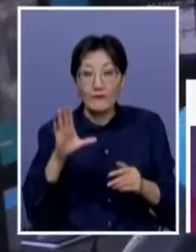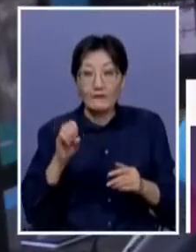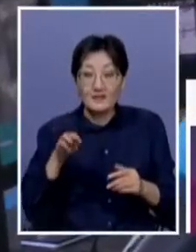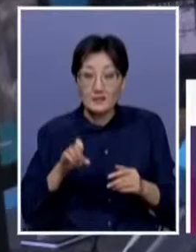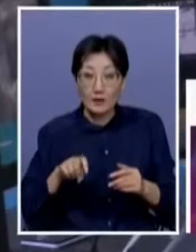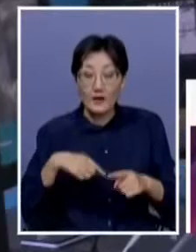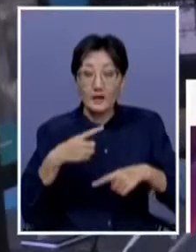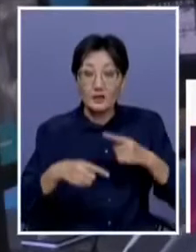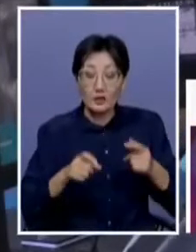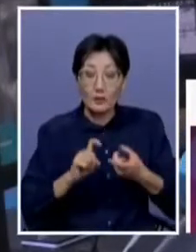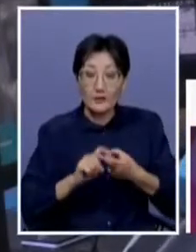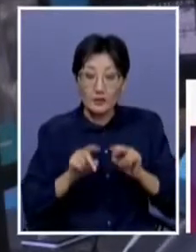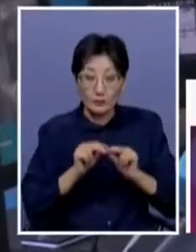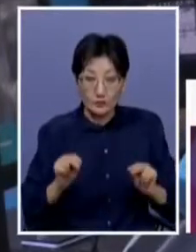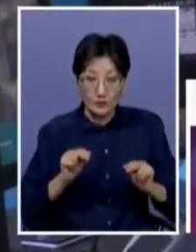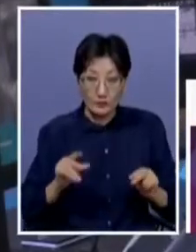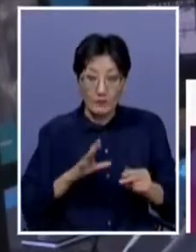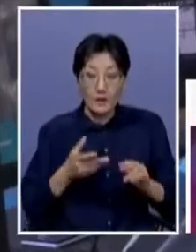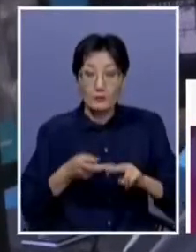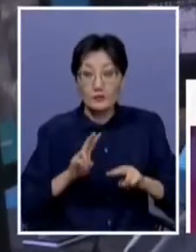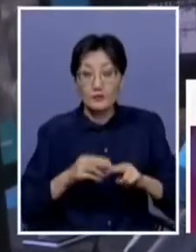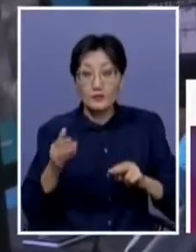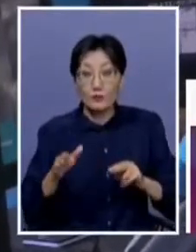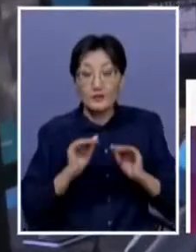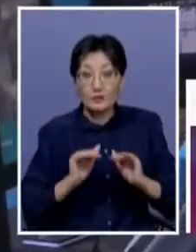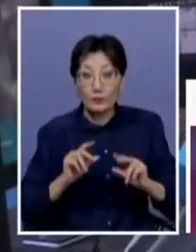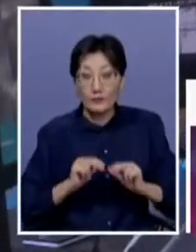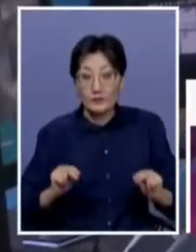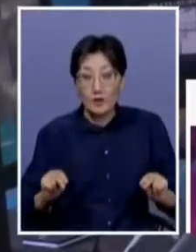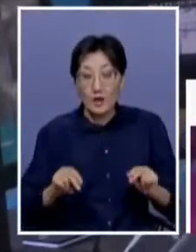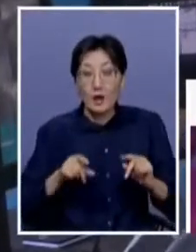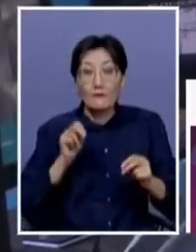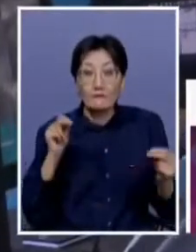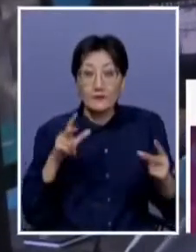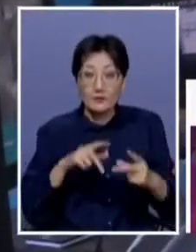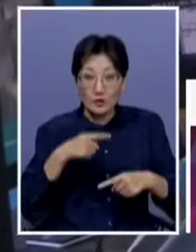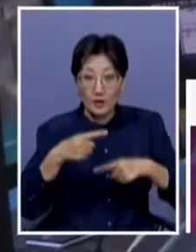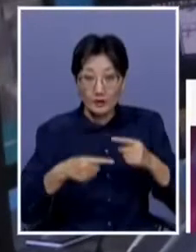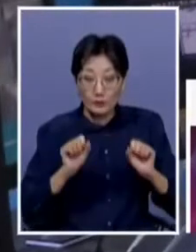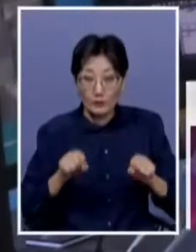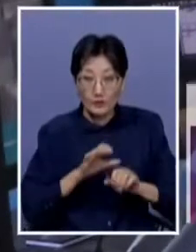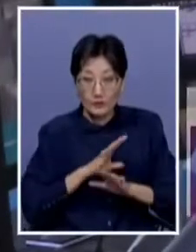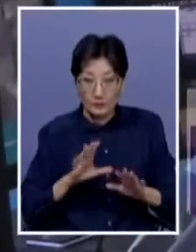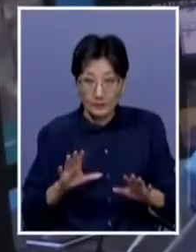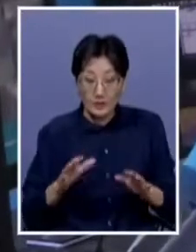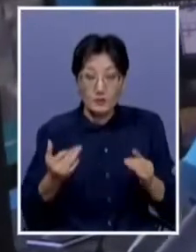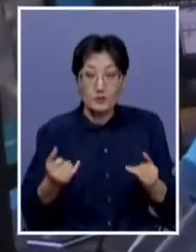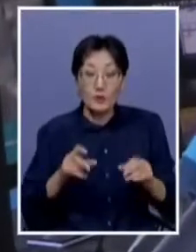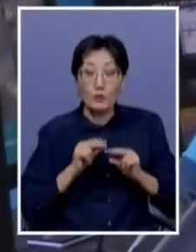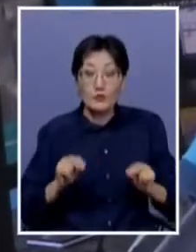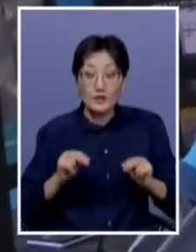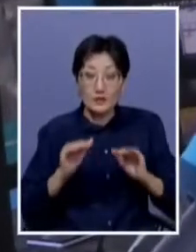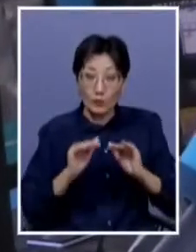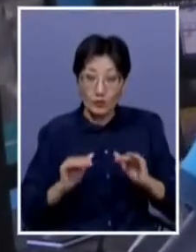қосымшасы арқылы байланысып сабақ берген едік. Себебі ол кезде ұстаздардың дәрістері видео арқылы өткізуге мүмкіншіліктері болмады. Енді ұстаз